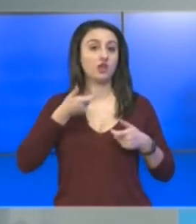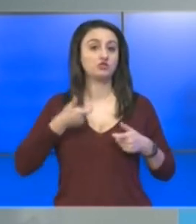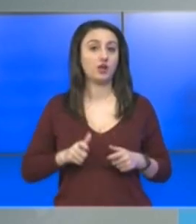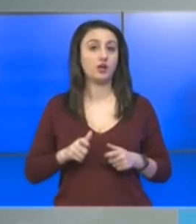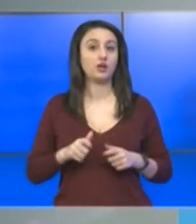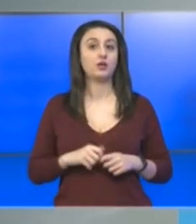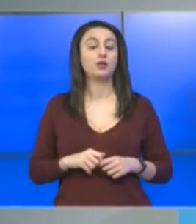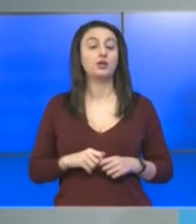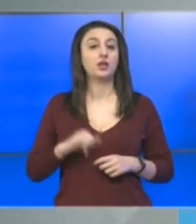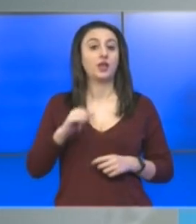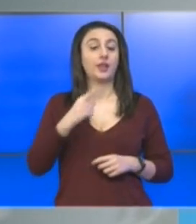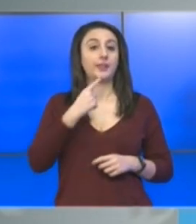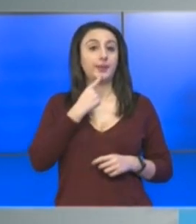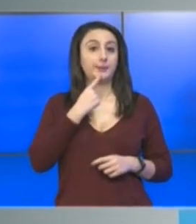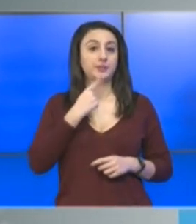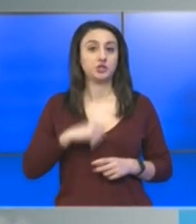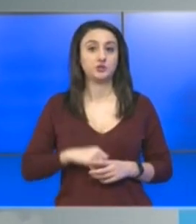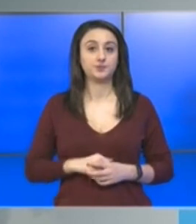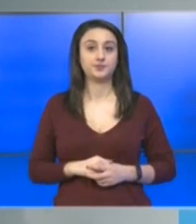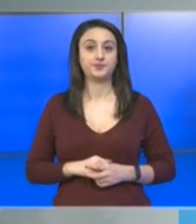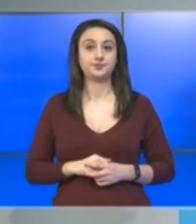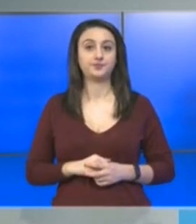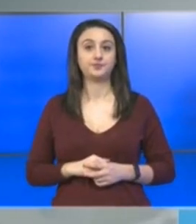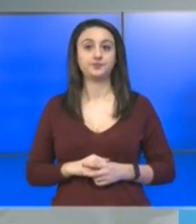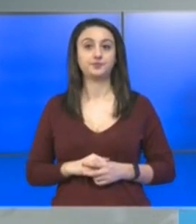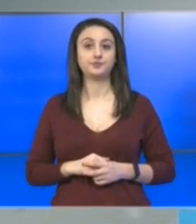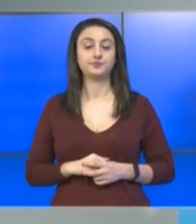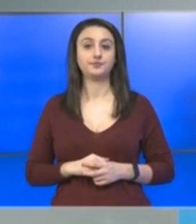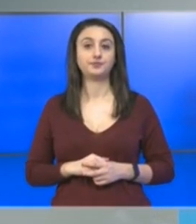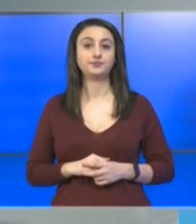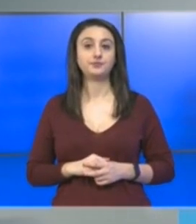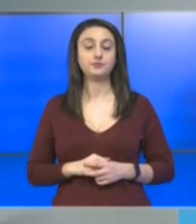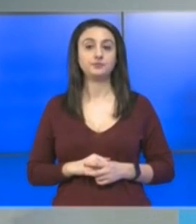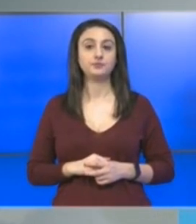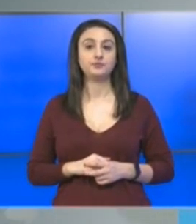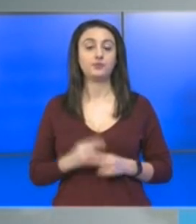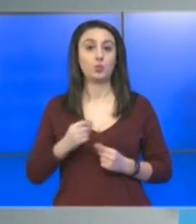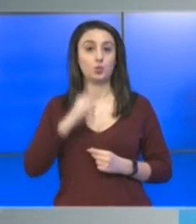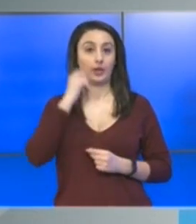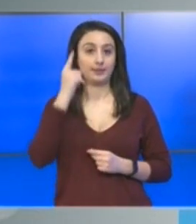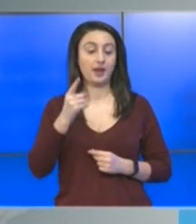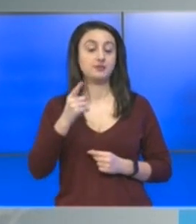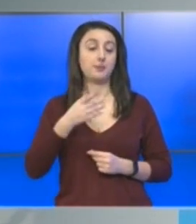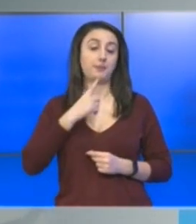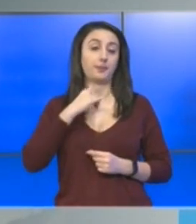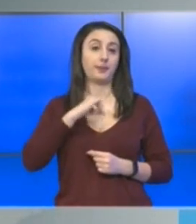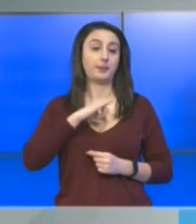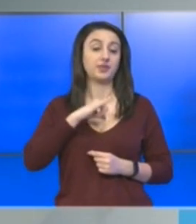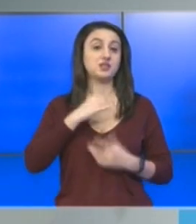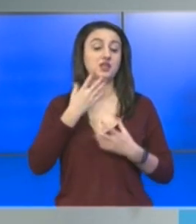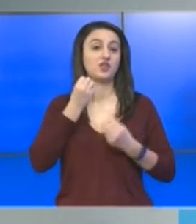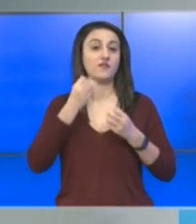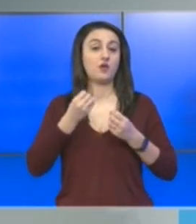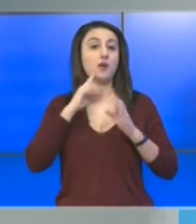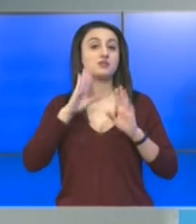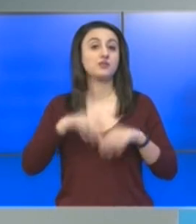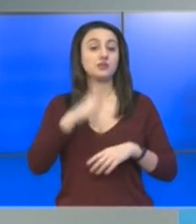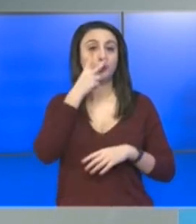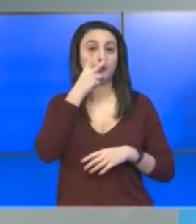al județului Timiș. Vă mulțumesc pentru intervenție. Bună dimineața! Mă interesează foarte mult ce dată aveți cu